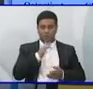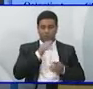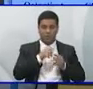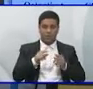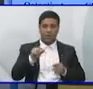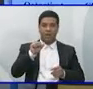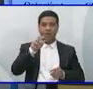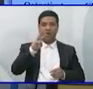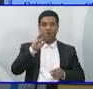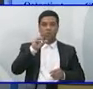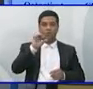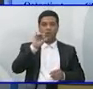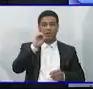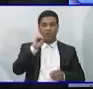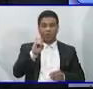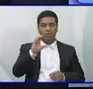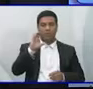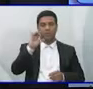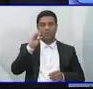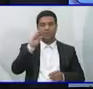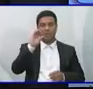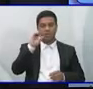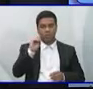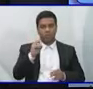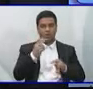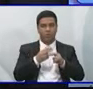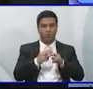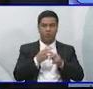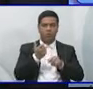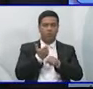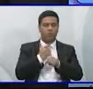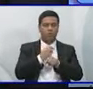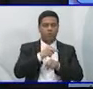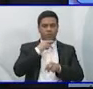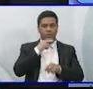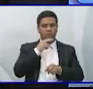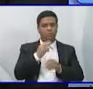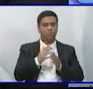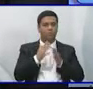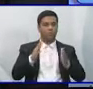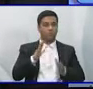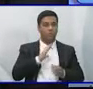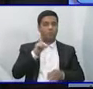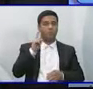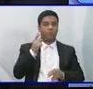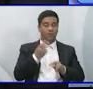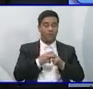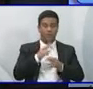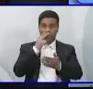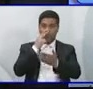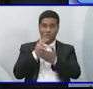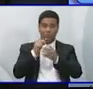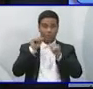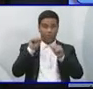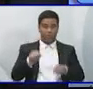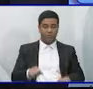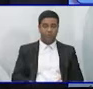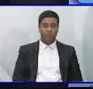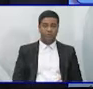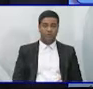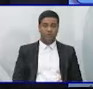hayotida Amdaryo va Sirdaryoning ahamiyati juda yuqori bo'lgan. Va aynan ko'rishimiz mumkin,